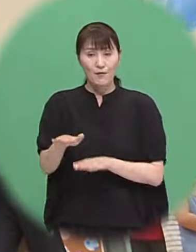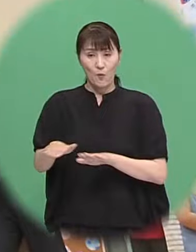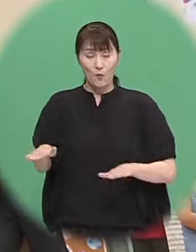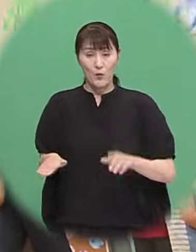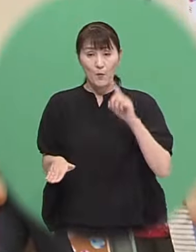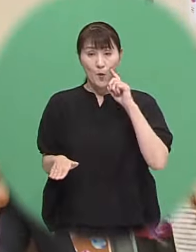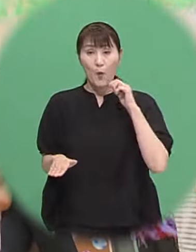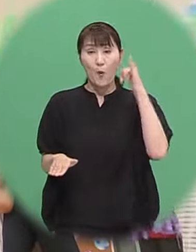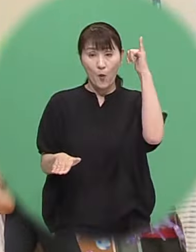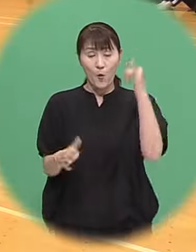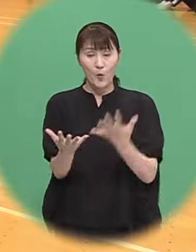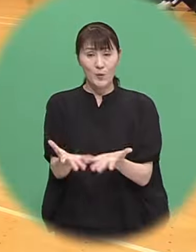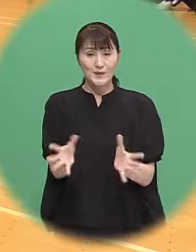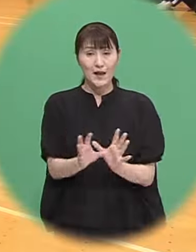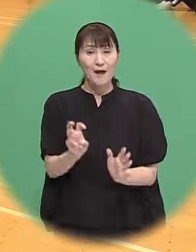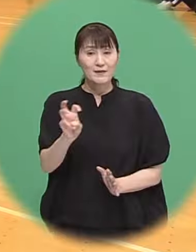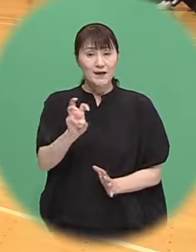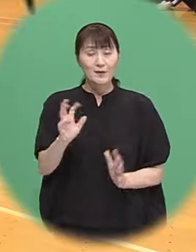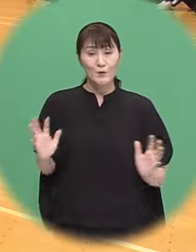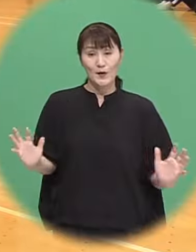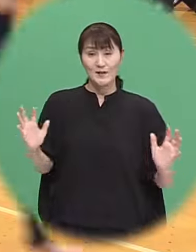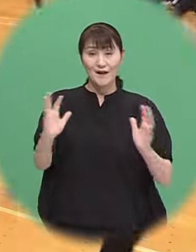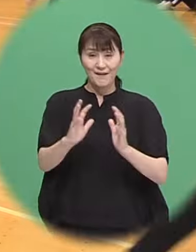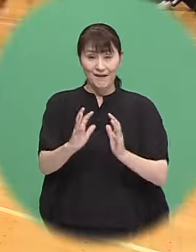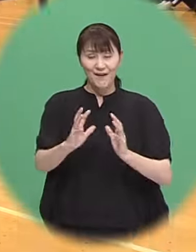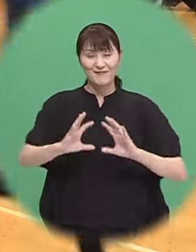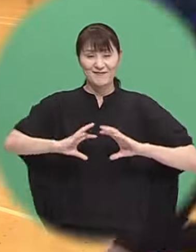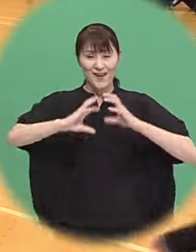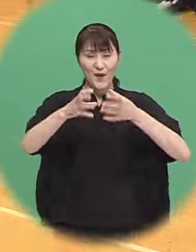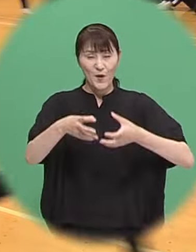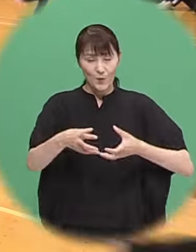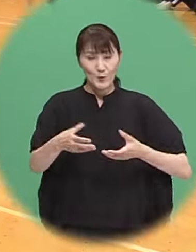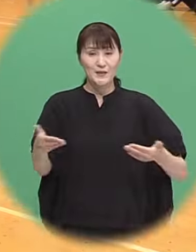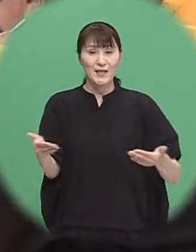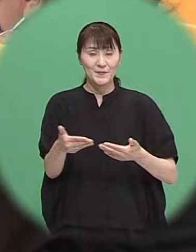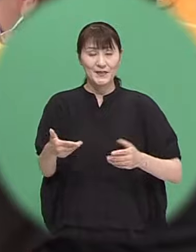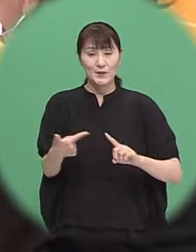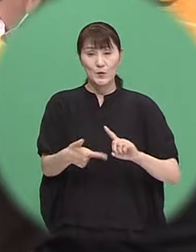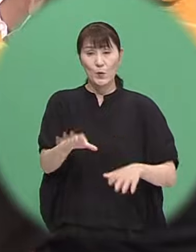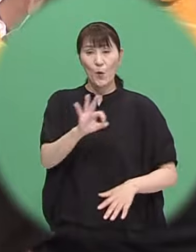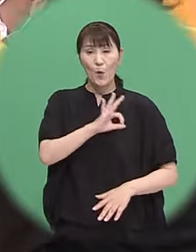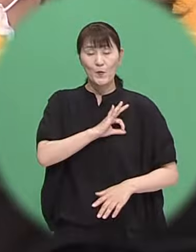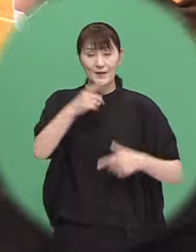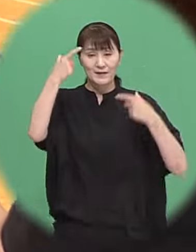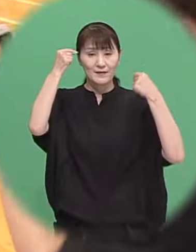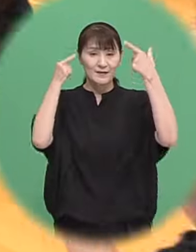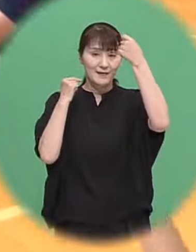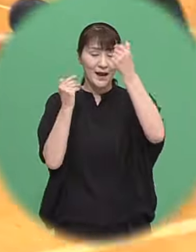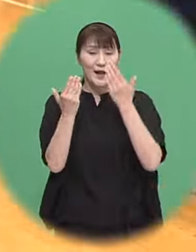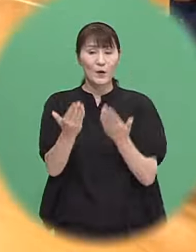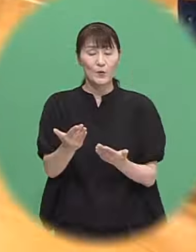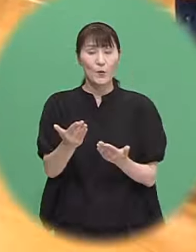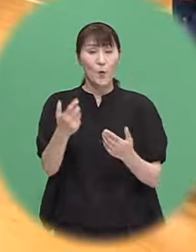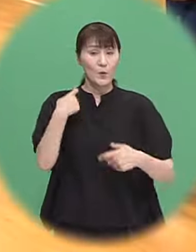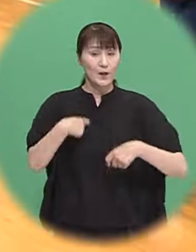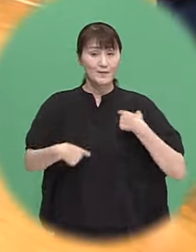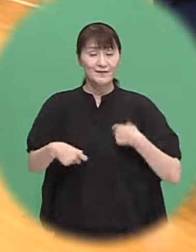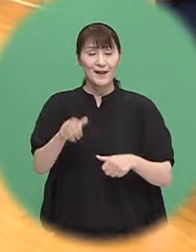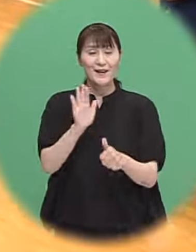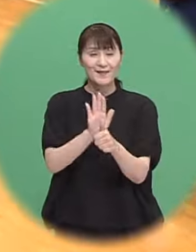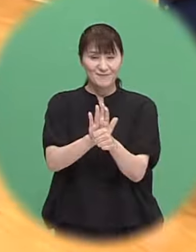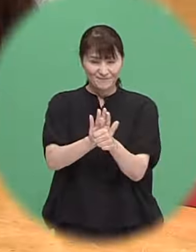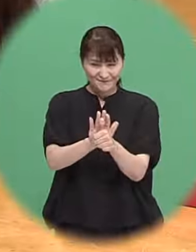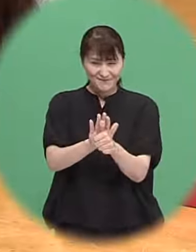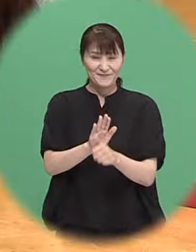者30組が参加し国際ビジネス公務員大学校の学生たちがサポートしまし